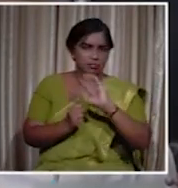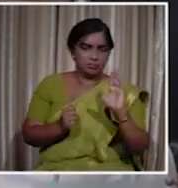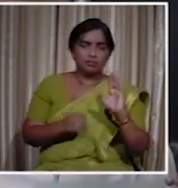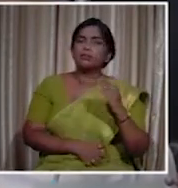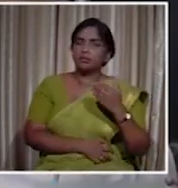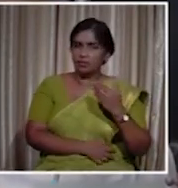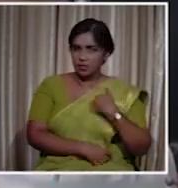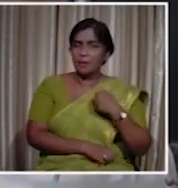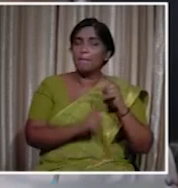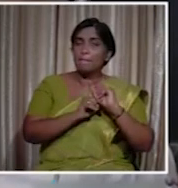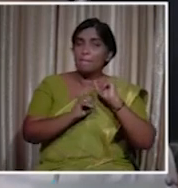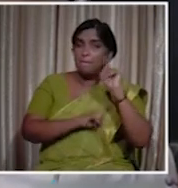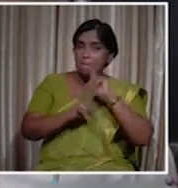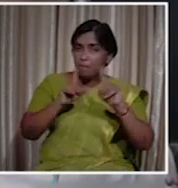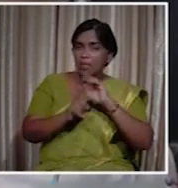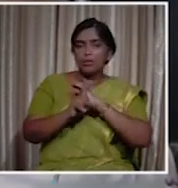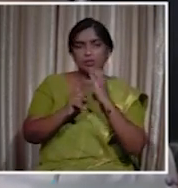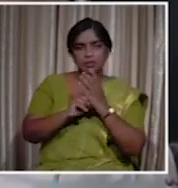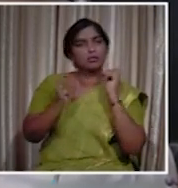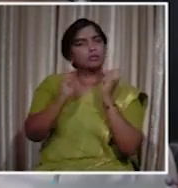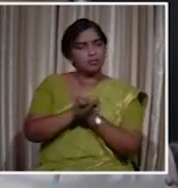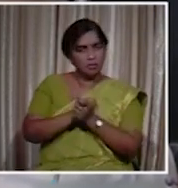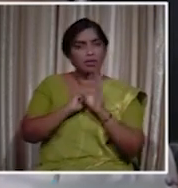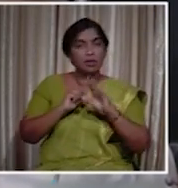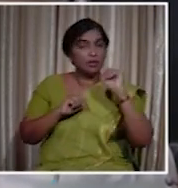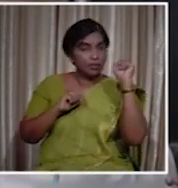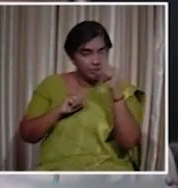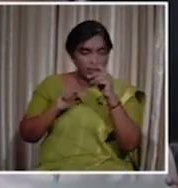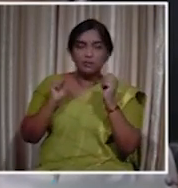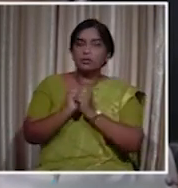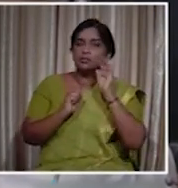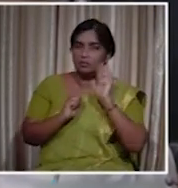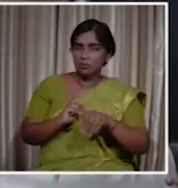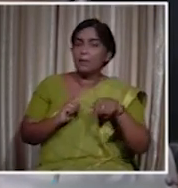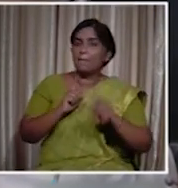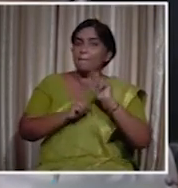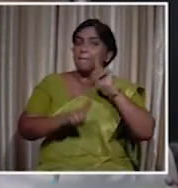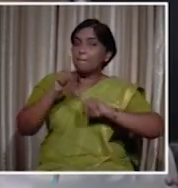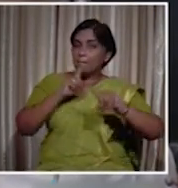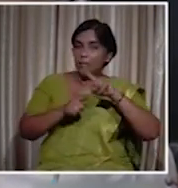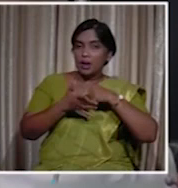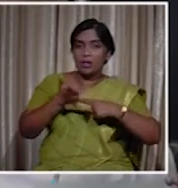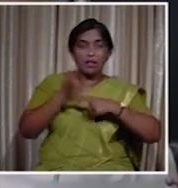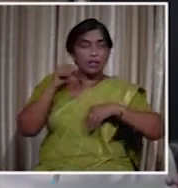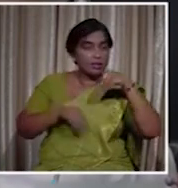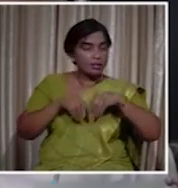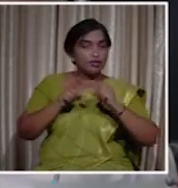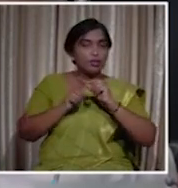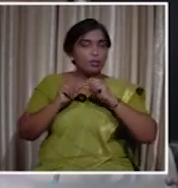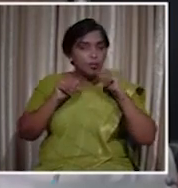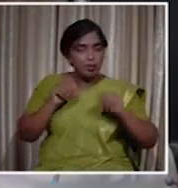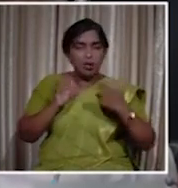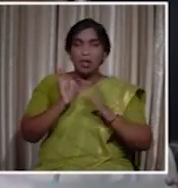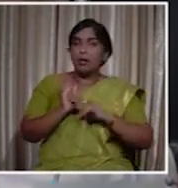කියන්නේ පාර්ලිමේන්තුවේ සංස්කෘතිය අපි වෙනස් කරන්න ඕනේ. ඒ නිසා පළවෙනි පියවර හැටියට මේ පාර්ලිමේන්තුවේ දේශපාලන මණ්ඩලය නැත්නම්